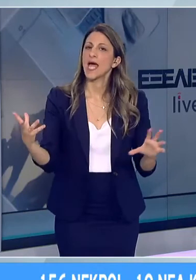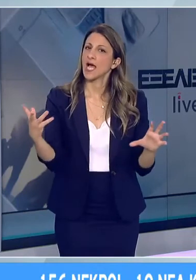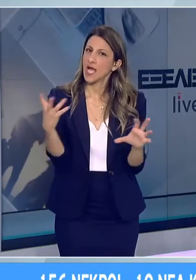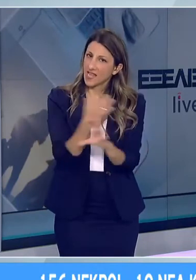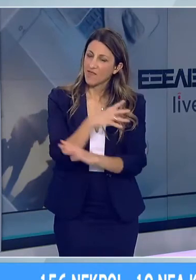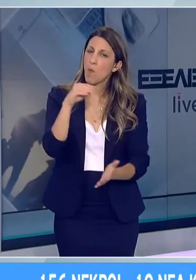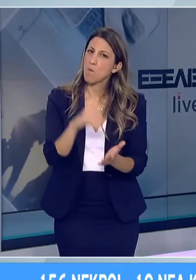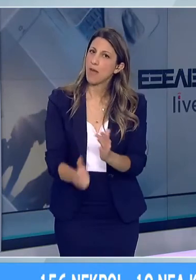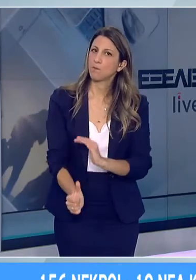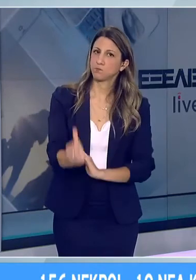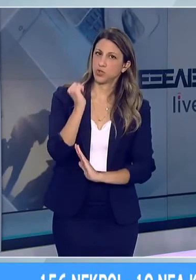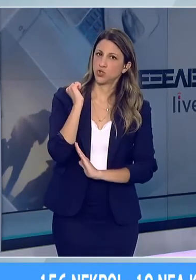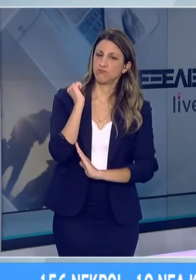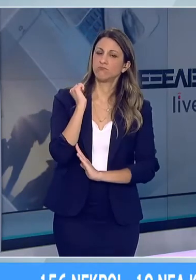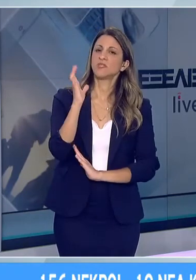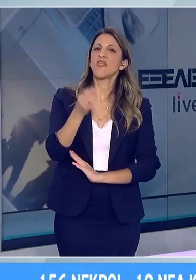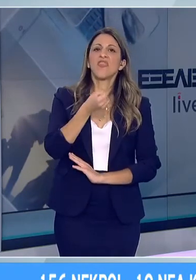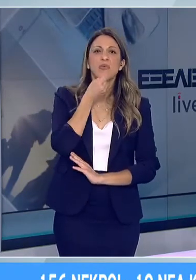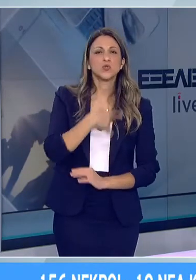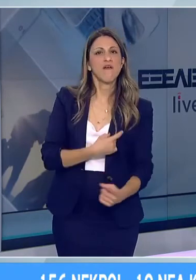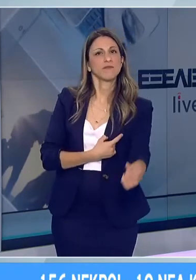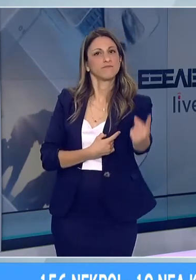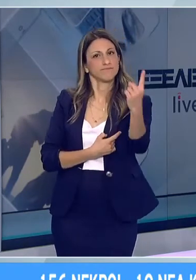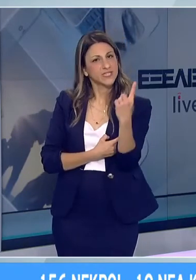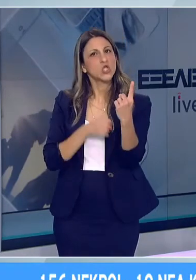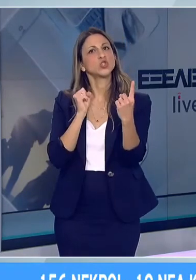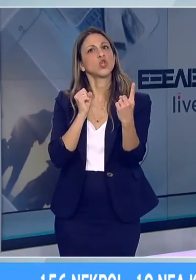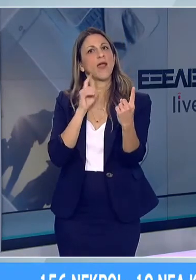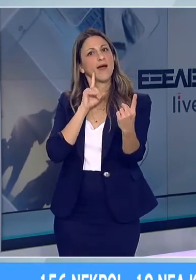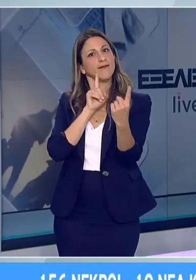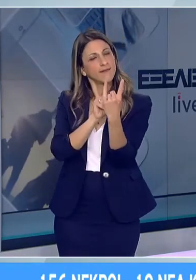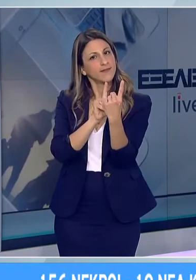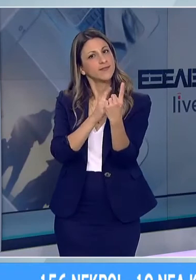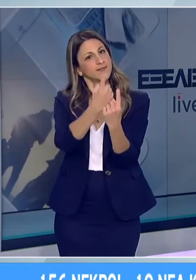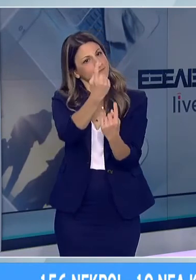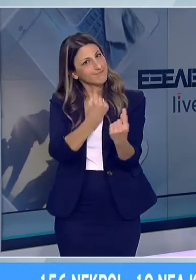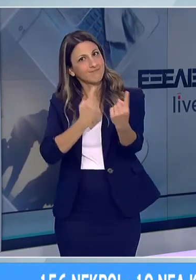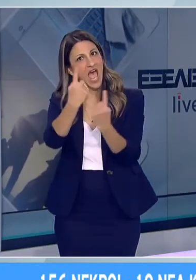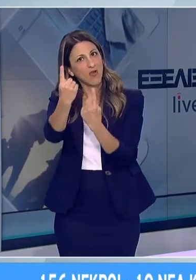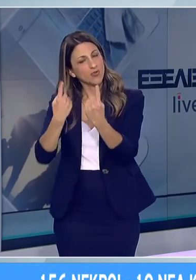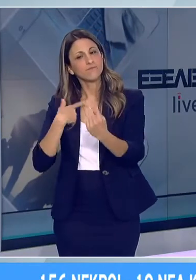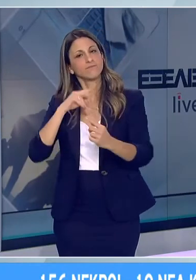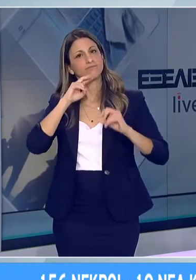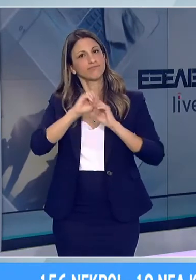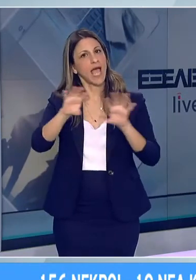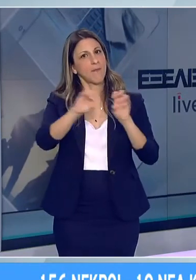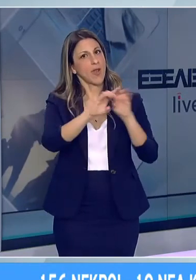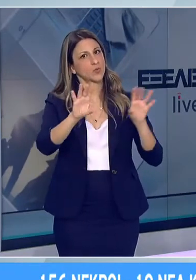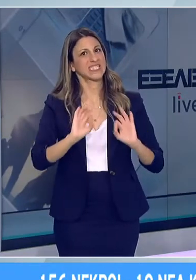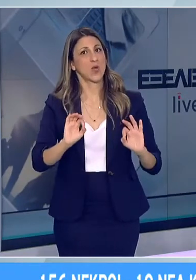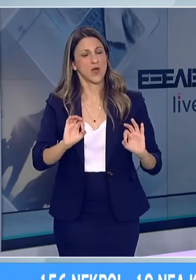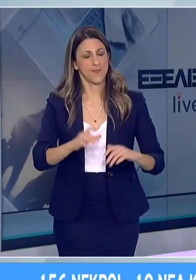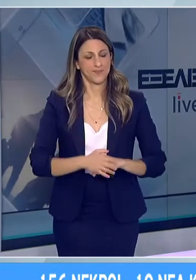να επανέλθουμε στην αρχική κατάσταση, δηλαδή η ενημέρωση να γίνεται με την φυσική παρουσία των συντακτών.